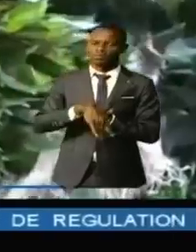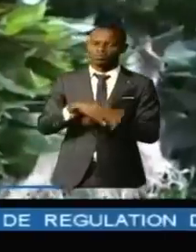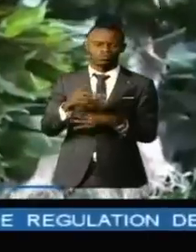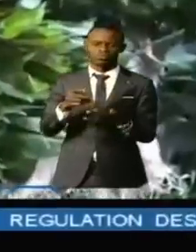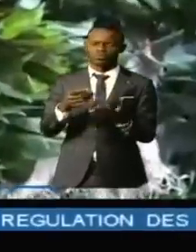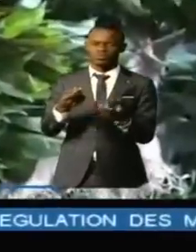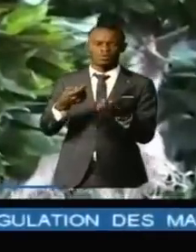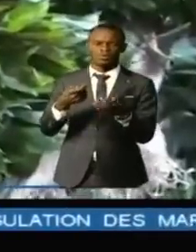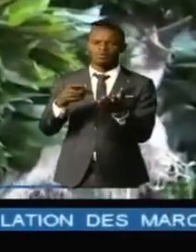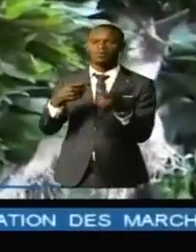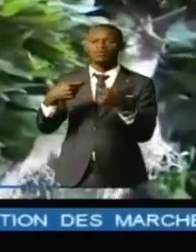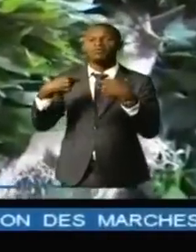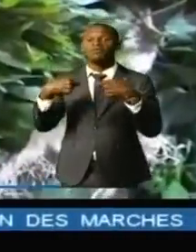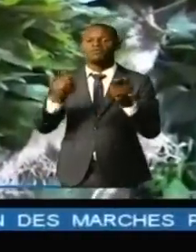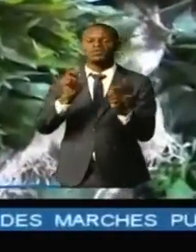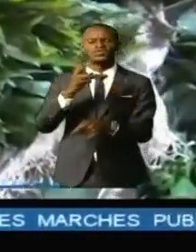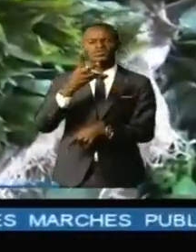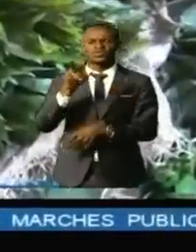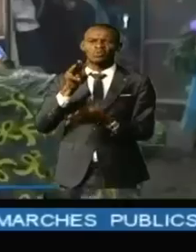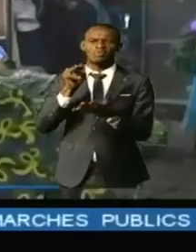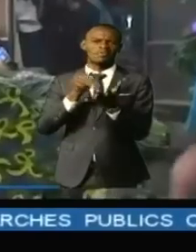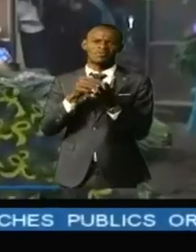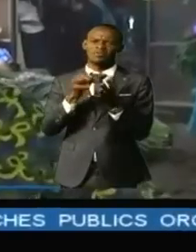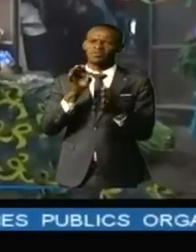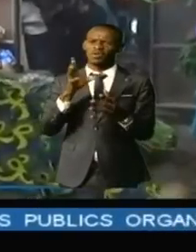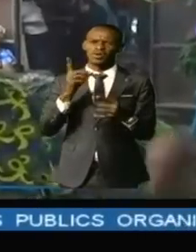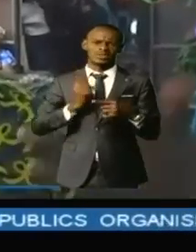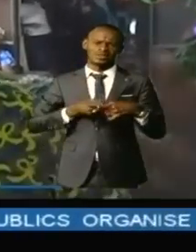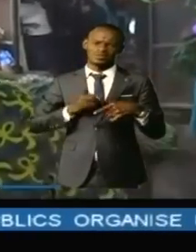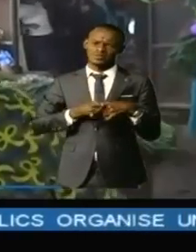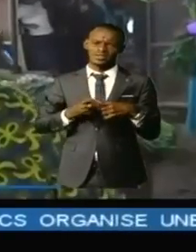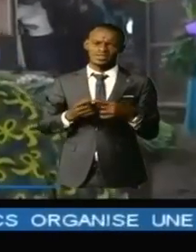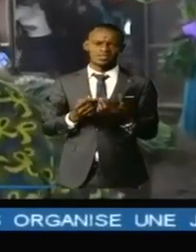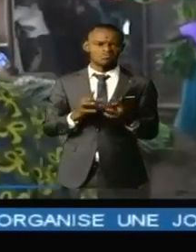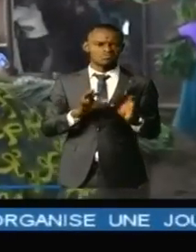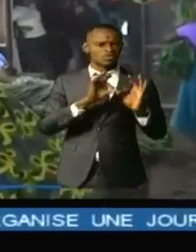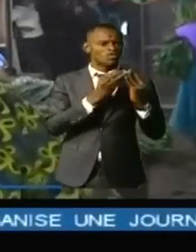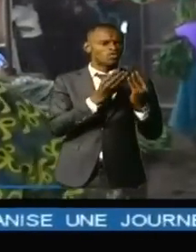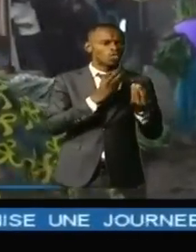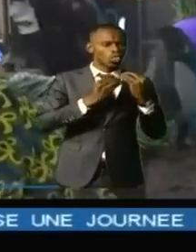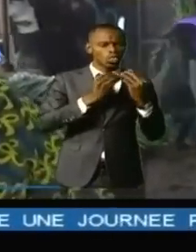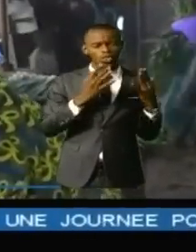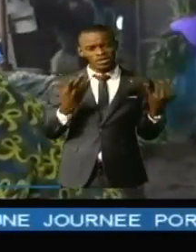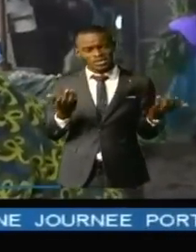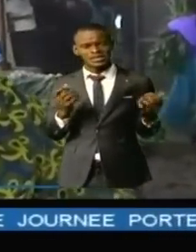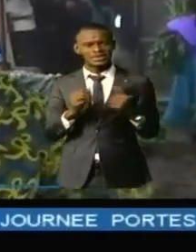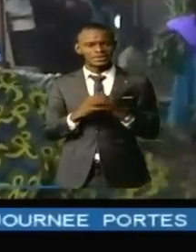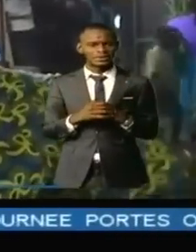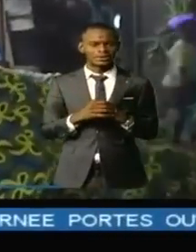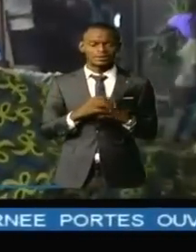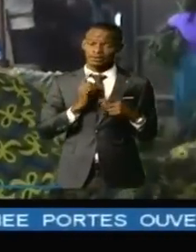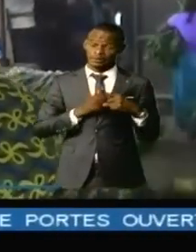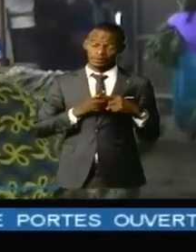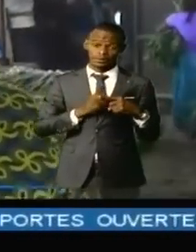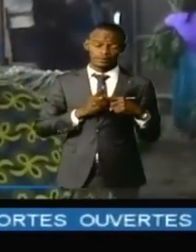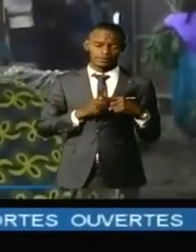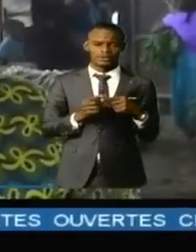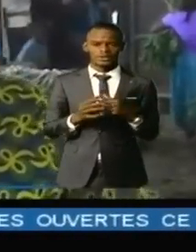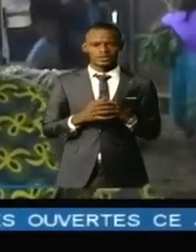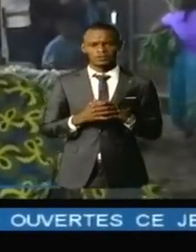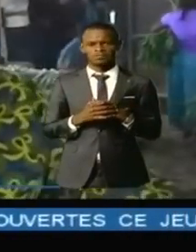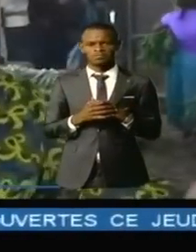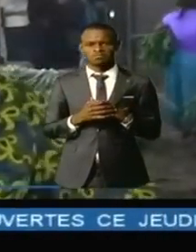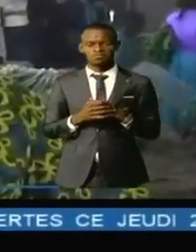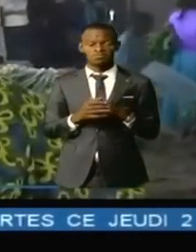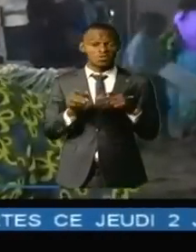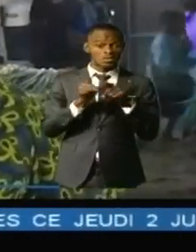Toute la journée, nous vendons 2000 francs. Comment faire avec cette somme? Est-ce que 2000 francs peut aider les enfants? Pas seulement nous.